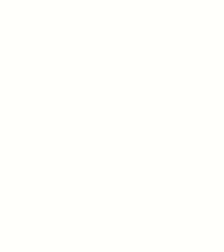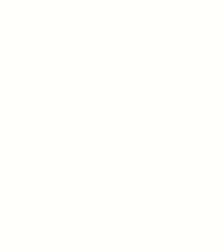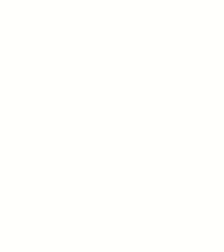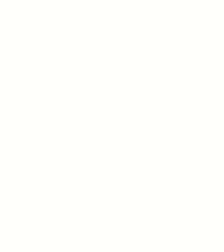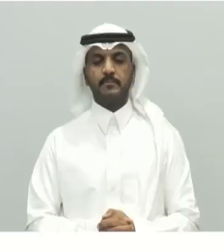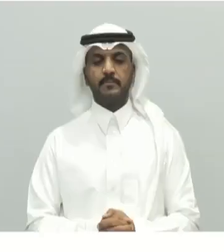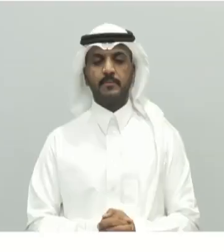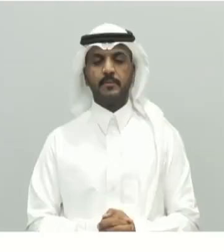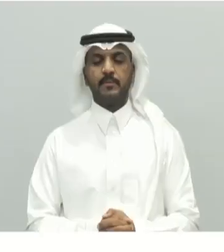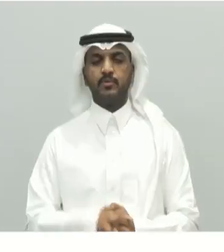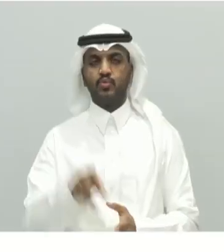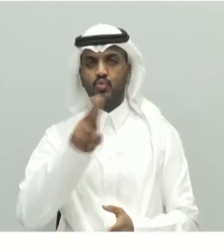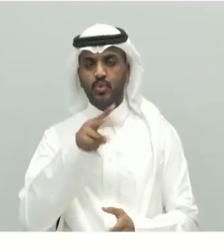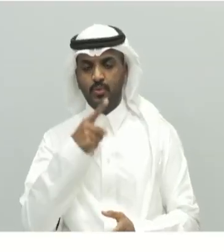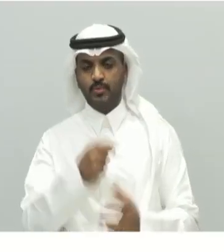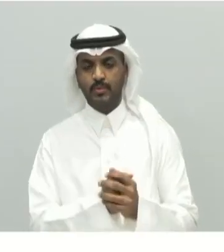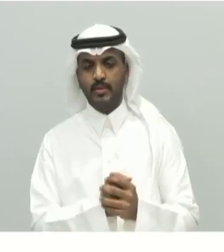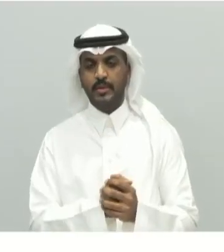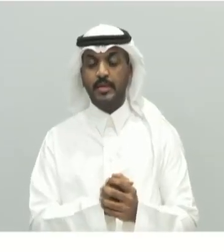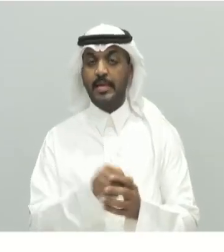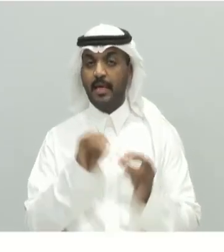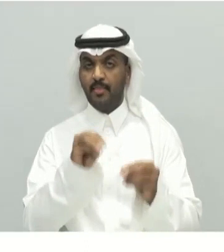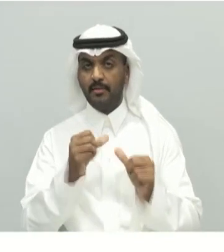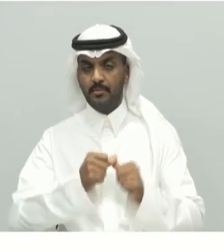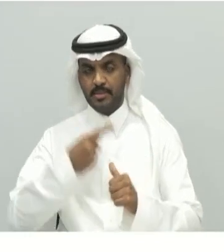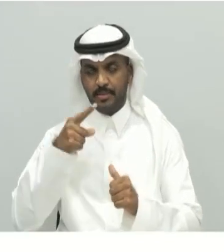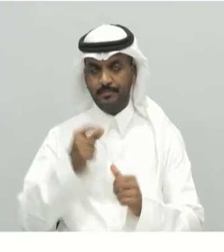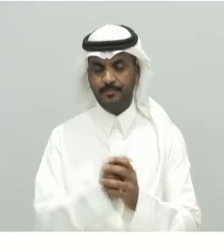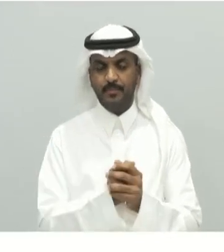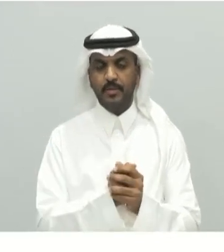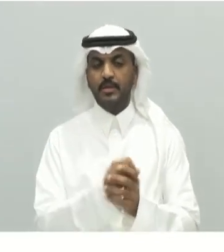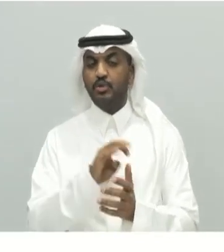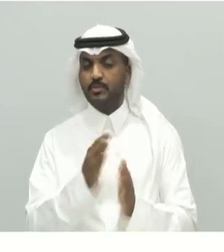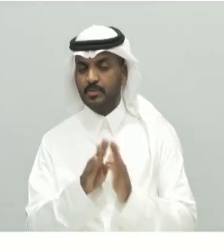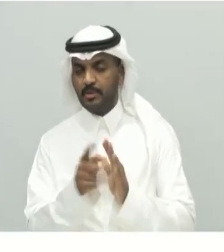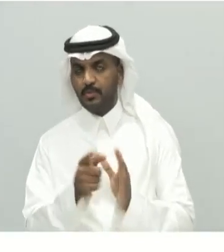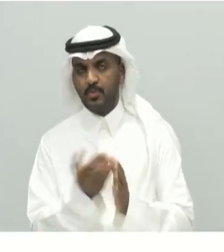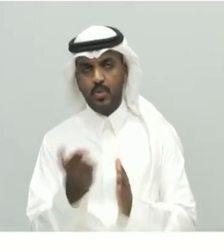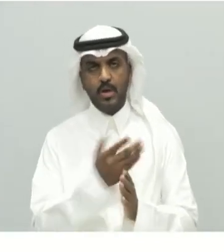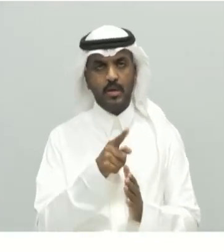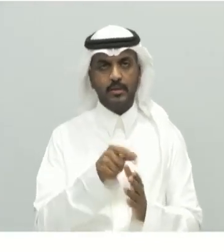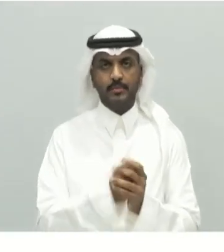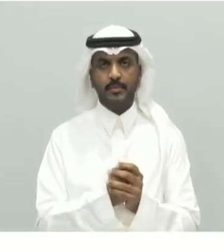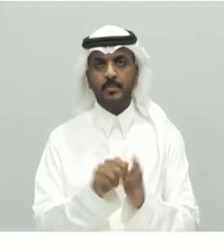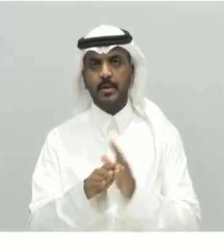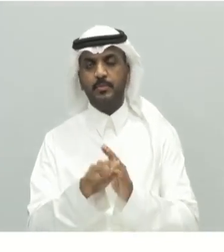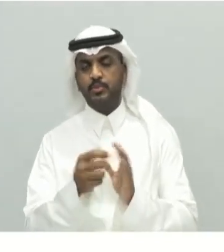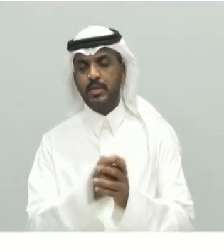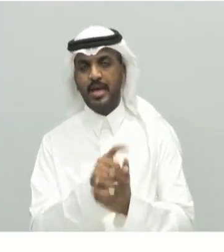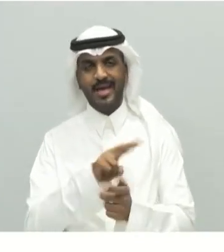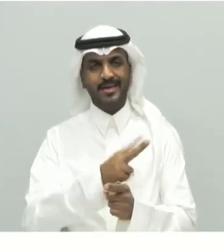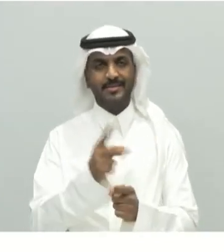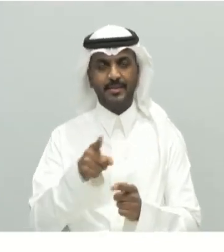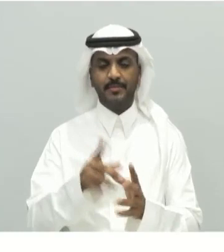لكم السؤال يقول يضع الطلبه علامه صح امام العباره الصحيحه وعلامه خطا امام